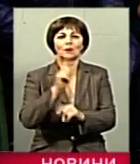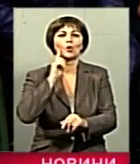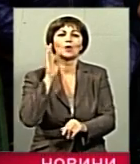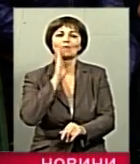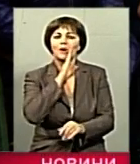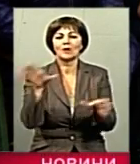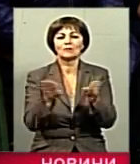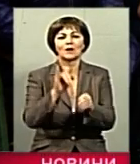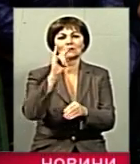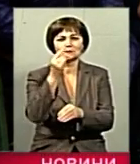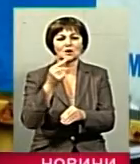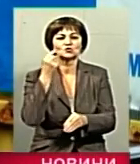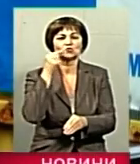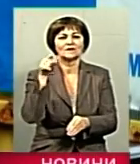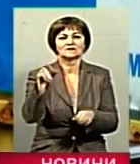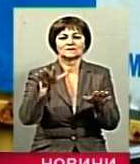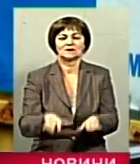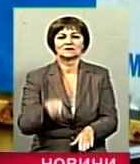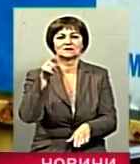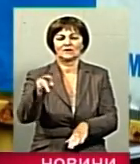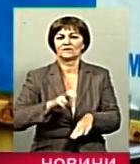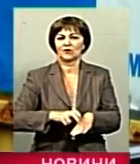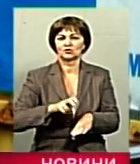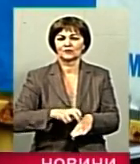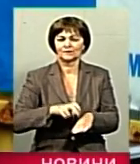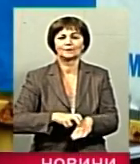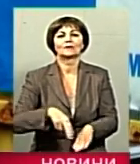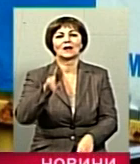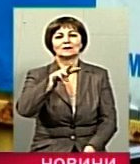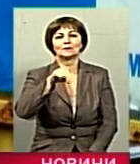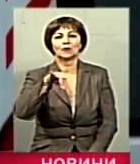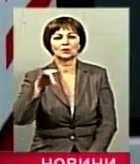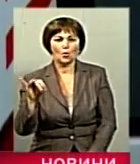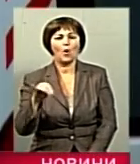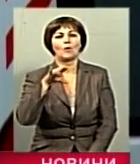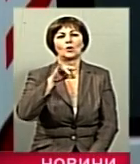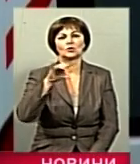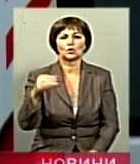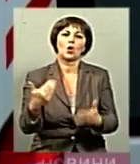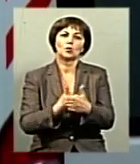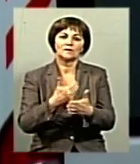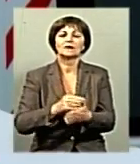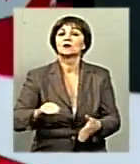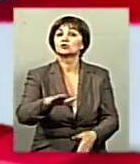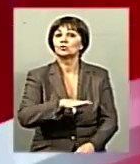із дитиною на совісті місцевих ескулапів. Дмитро Поліщук, новини Житомирщини.